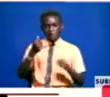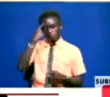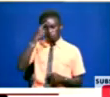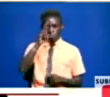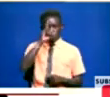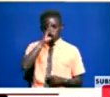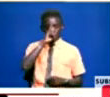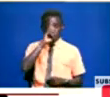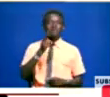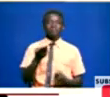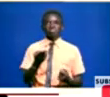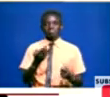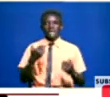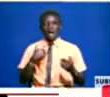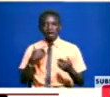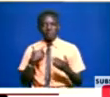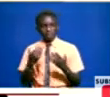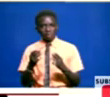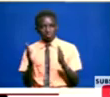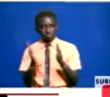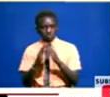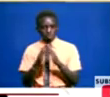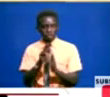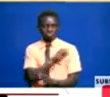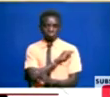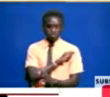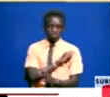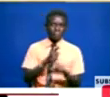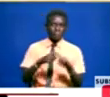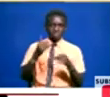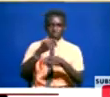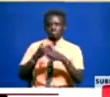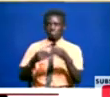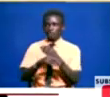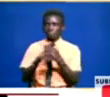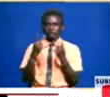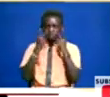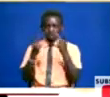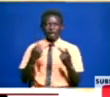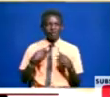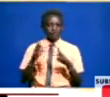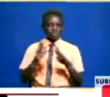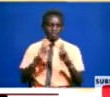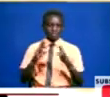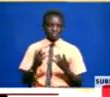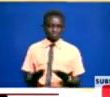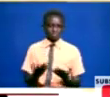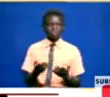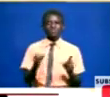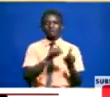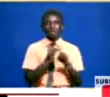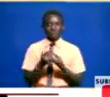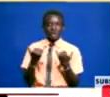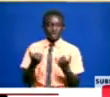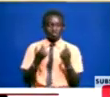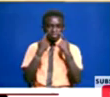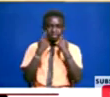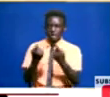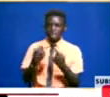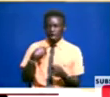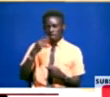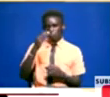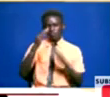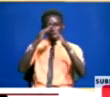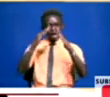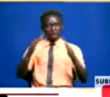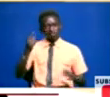choo, lakini jengo liko tayari, ambapo sahii anaona nyumba ya polisi pale. Na mara